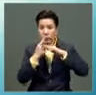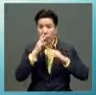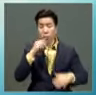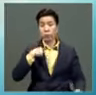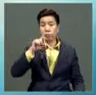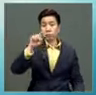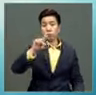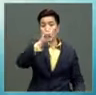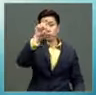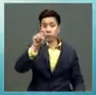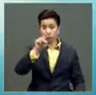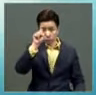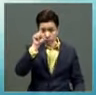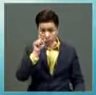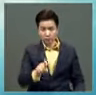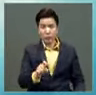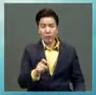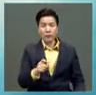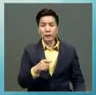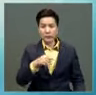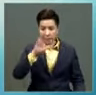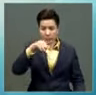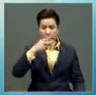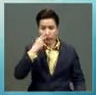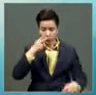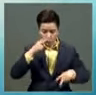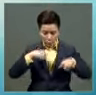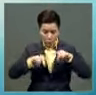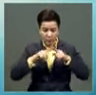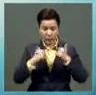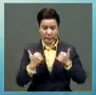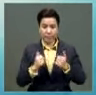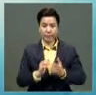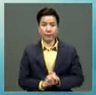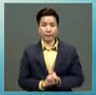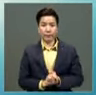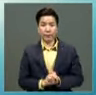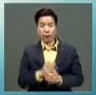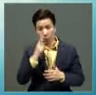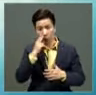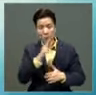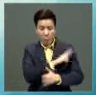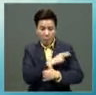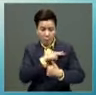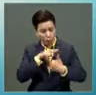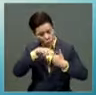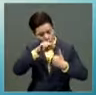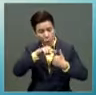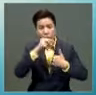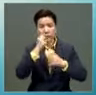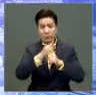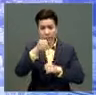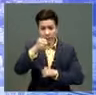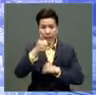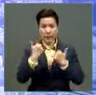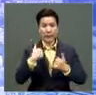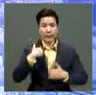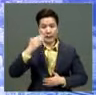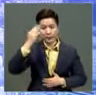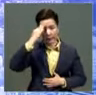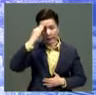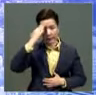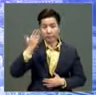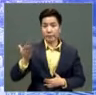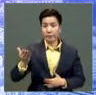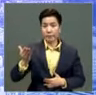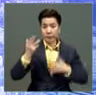ไรอย่างไรก็ให้ได้มา เข้ามารับการตรวจได้เลยนะครับตอนนี้ได้รับทราบว่า